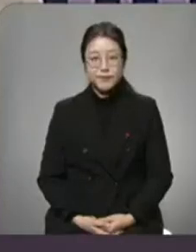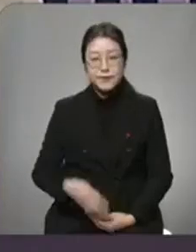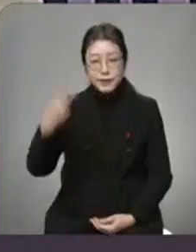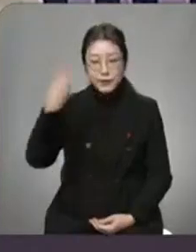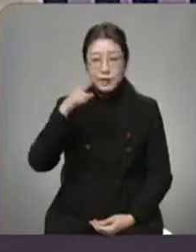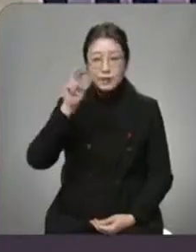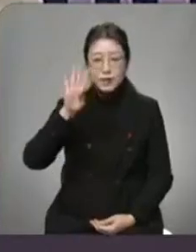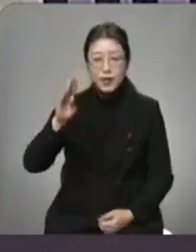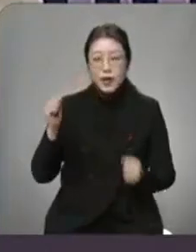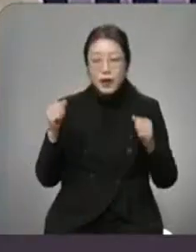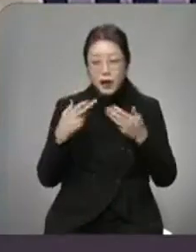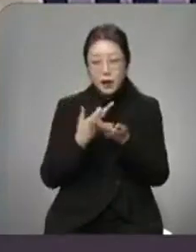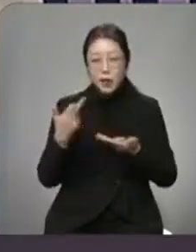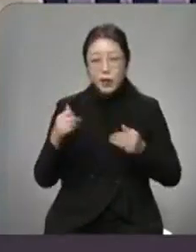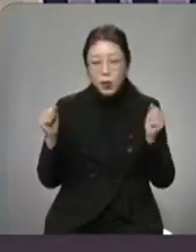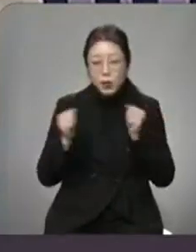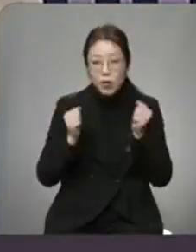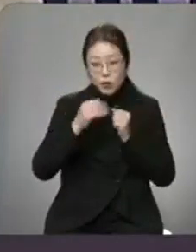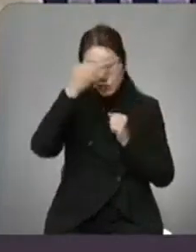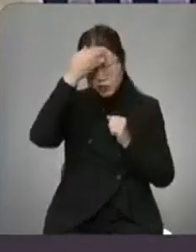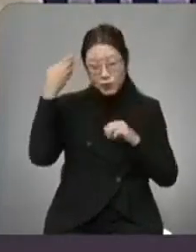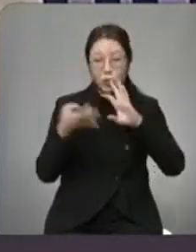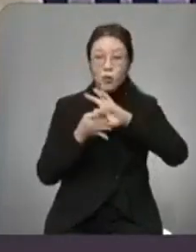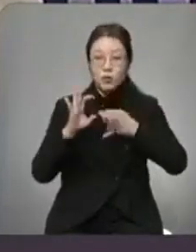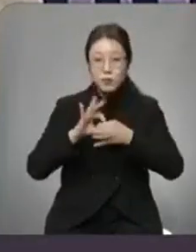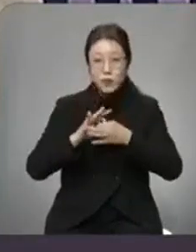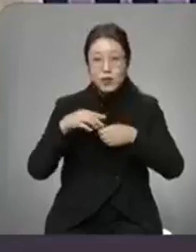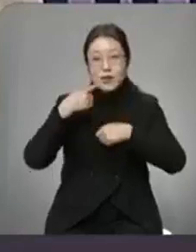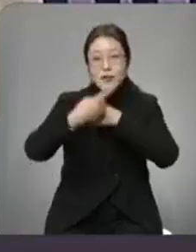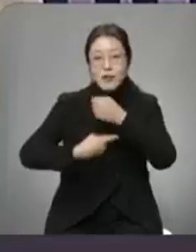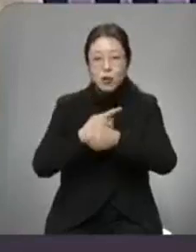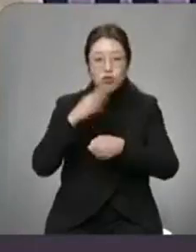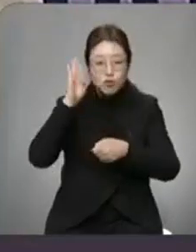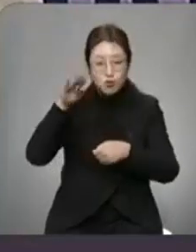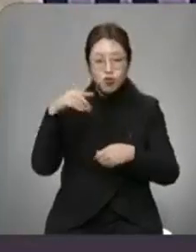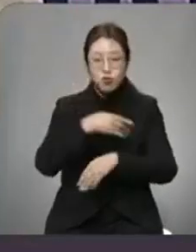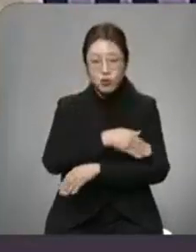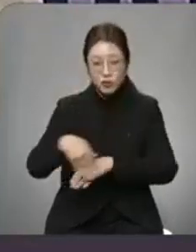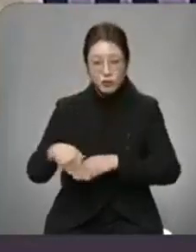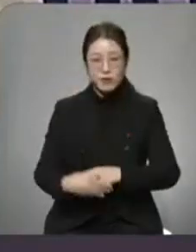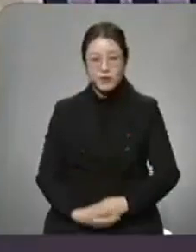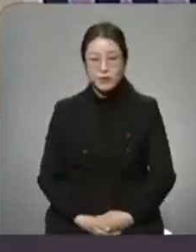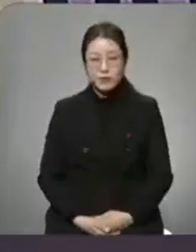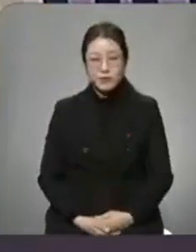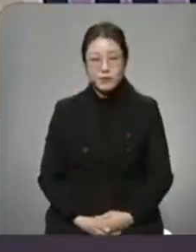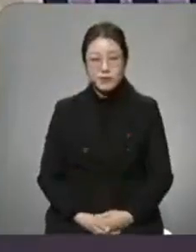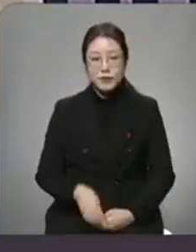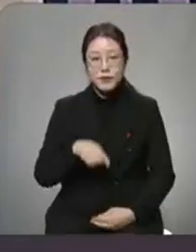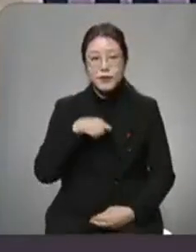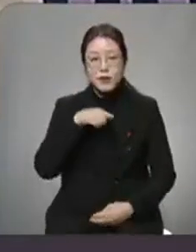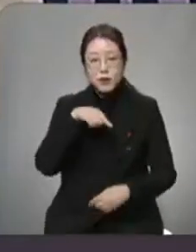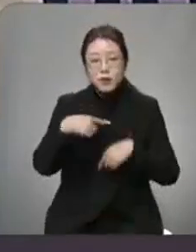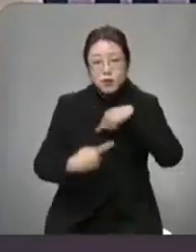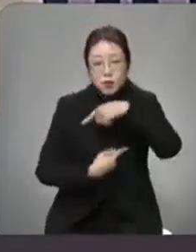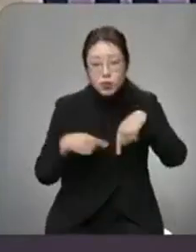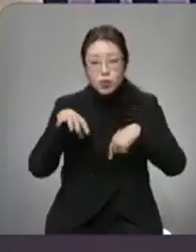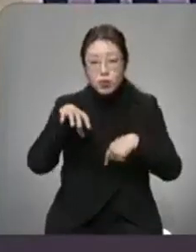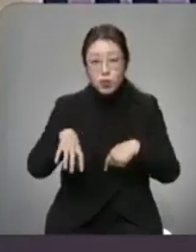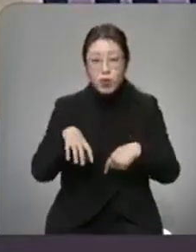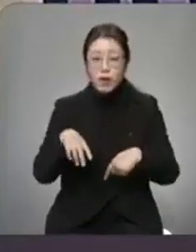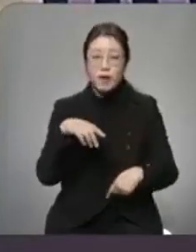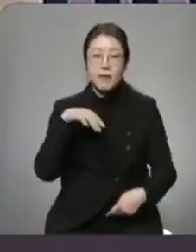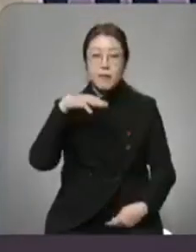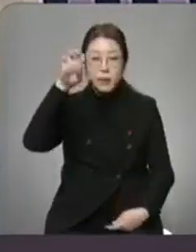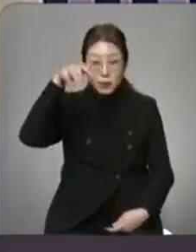2024 강원 동계 청소년 올림픽이 오늘로 정확히 1년 앞으로 다가왔습니다. 대회가 열리는 주무대 가운데 한